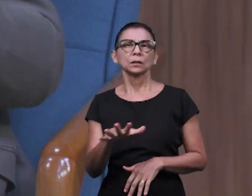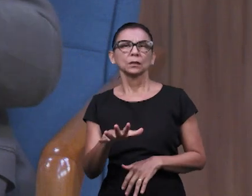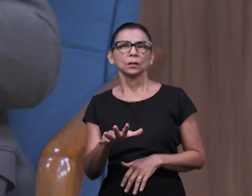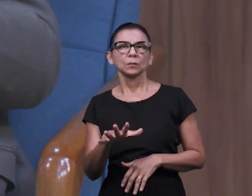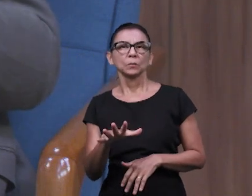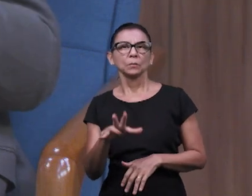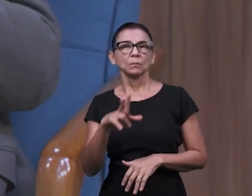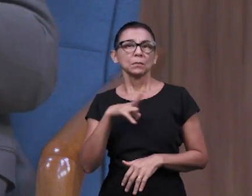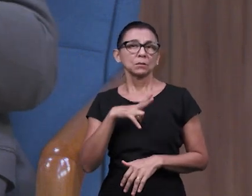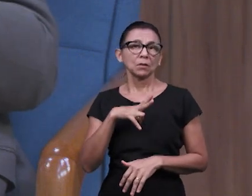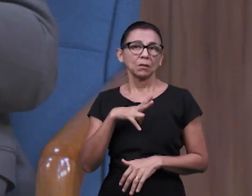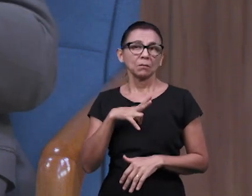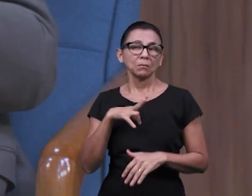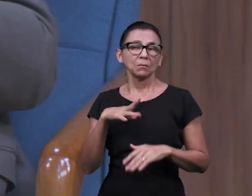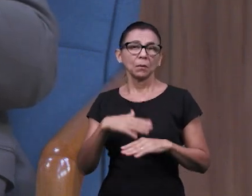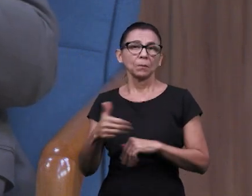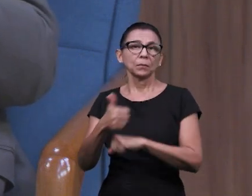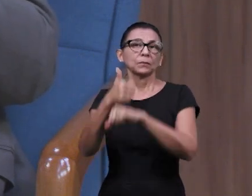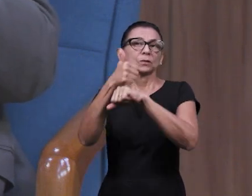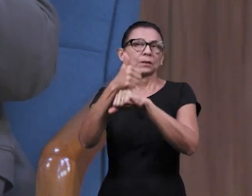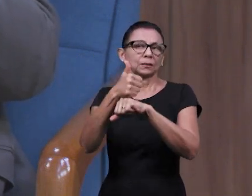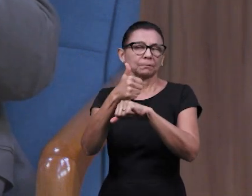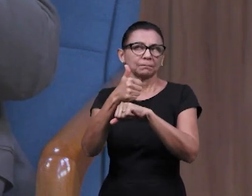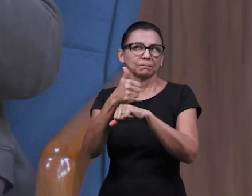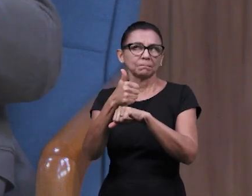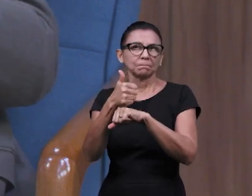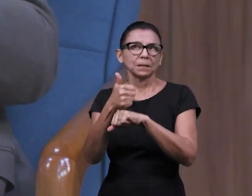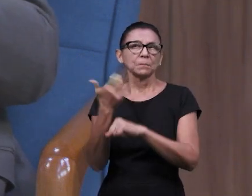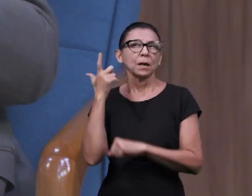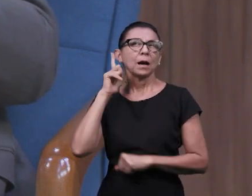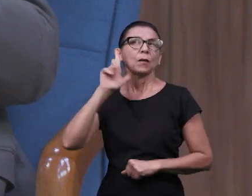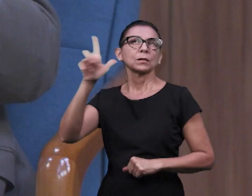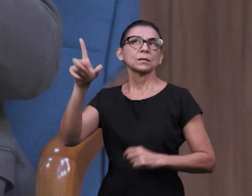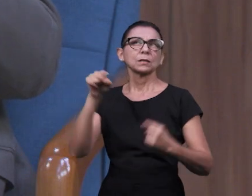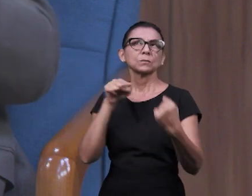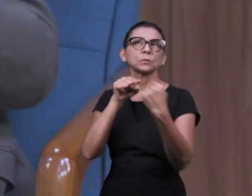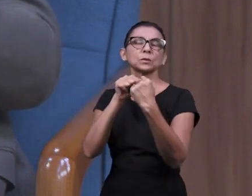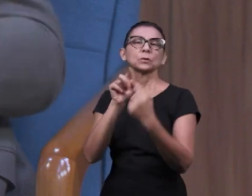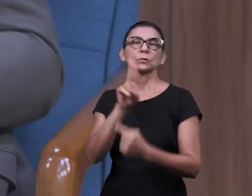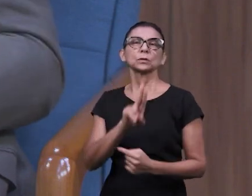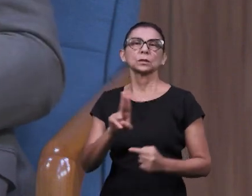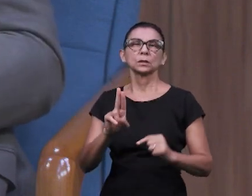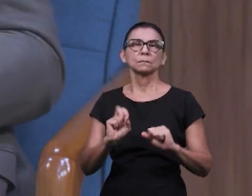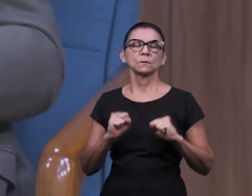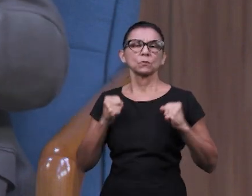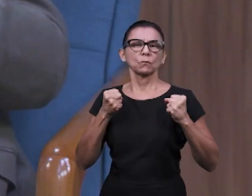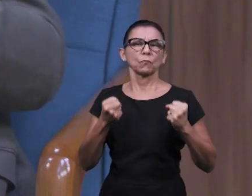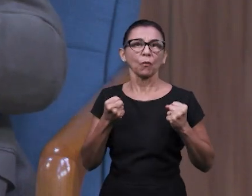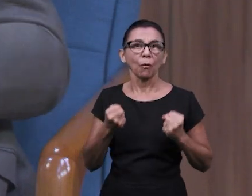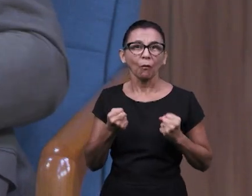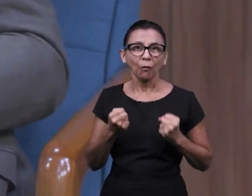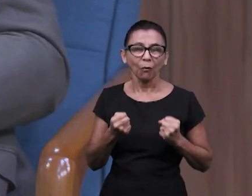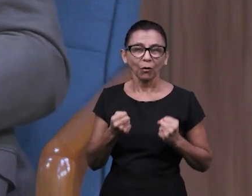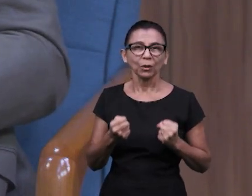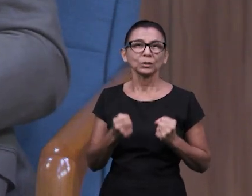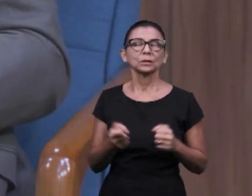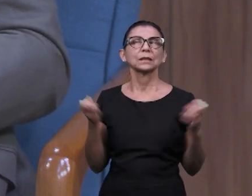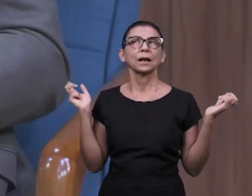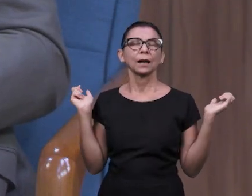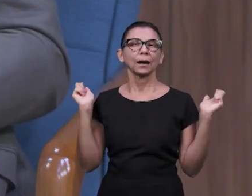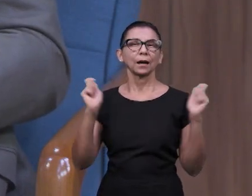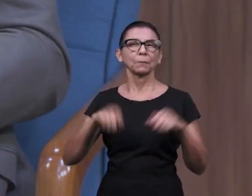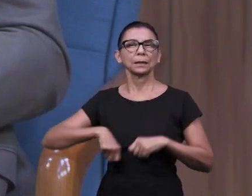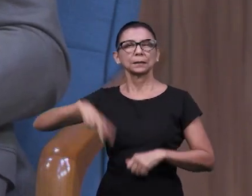professionnels ou personnels. Pour vivre ce que nous voulons toucher, nous utilisons nos forces, nos ressources, nos